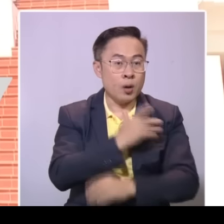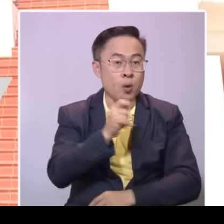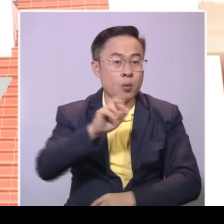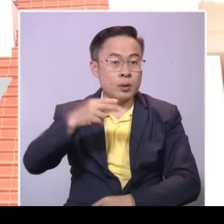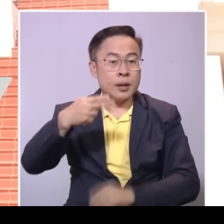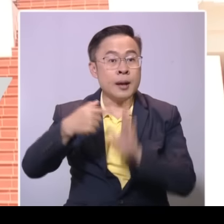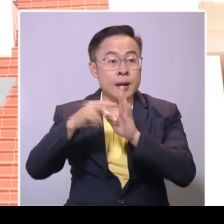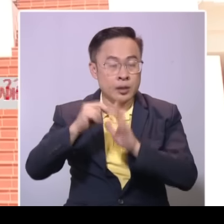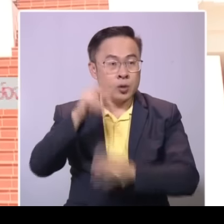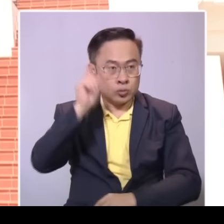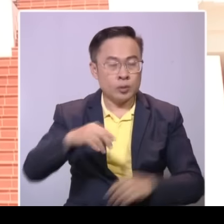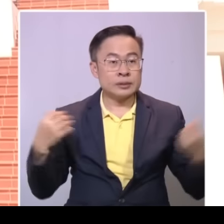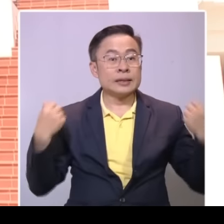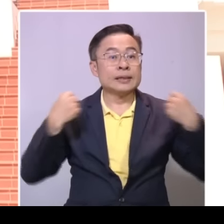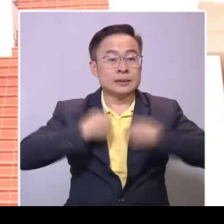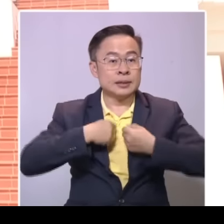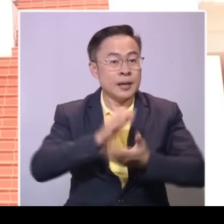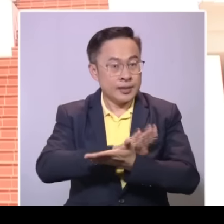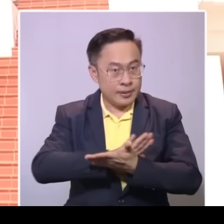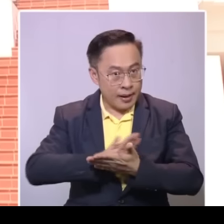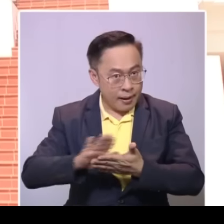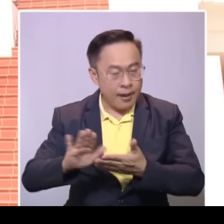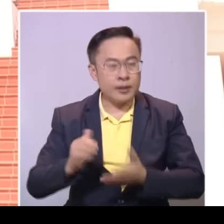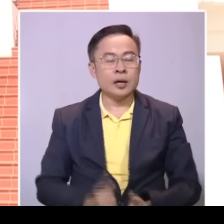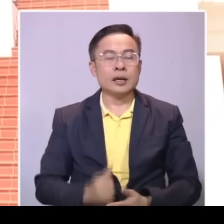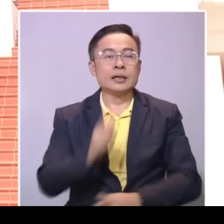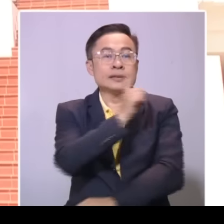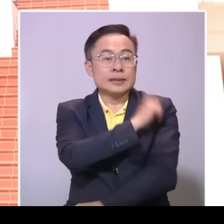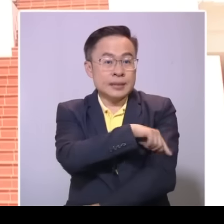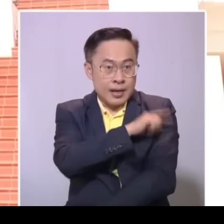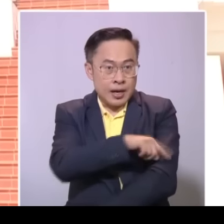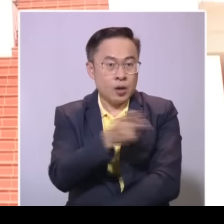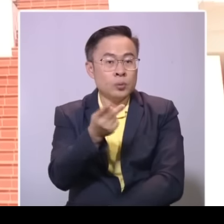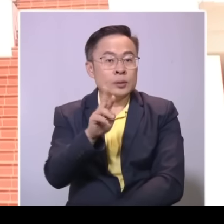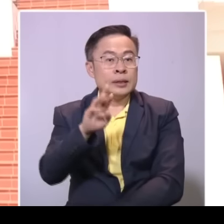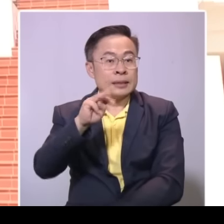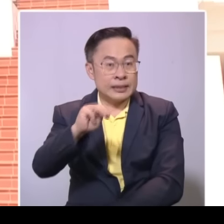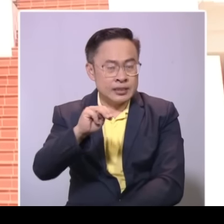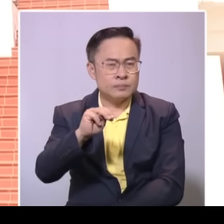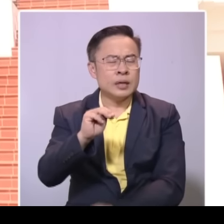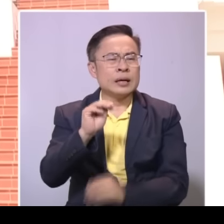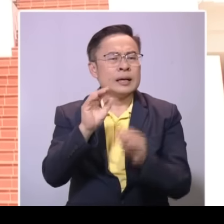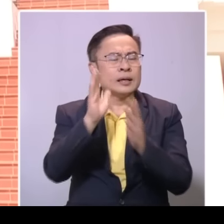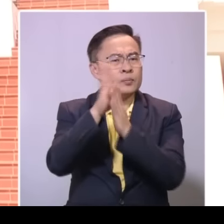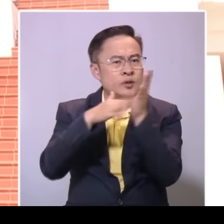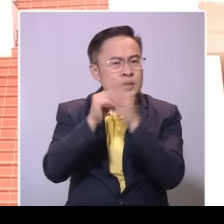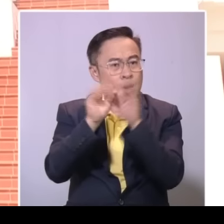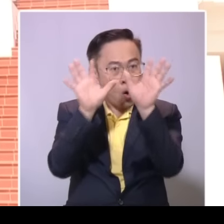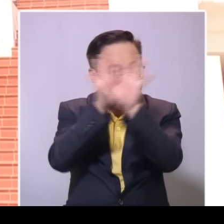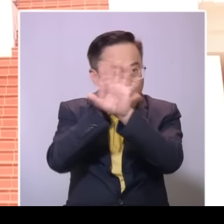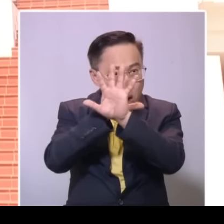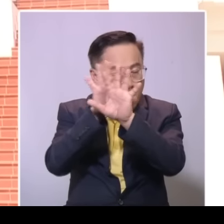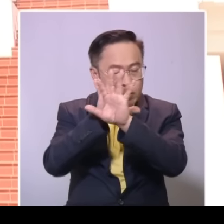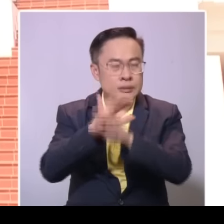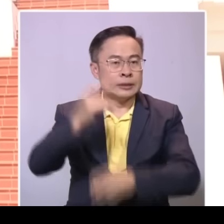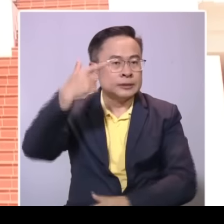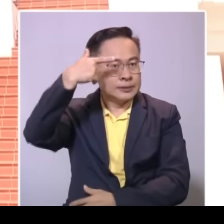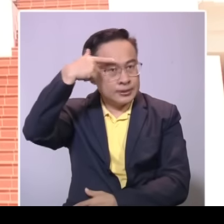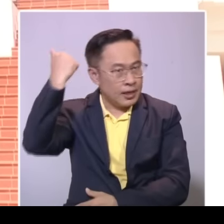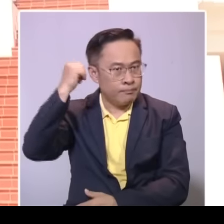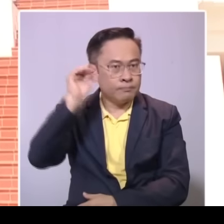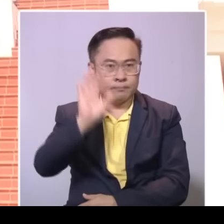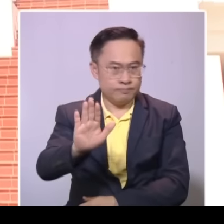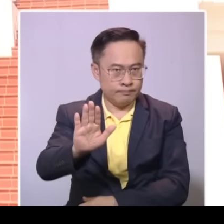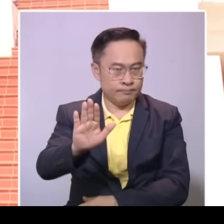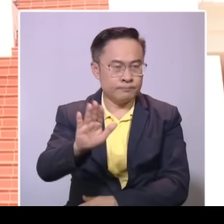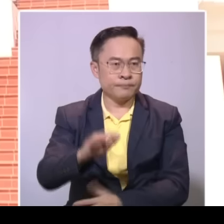ร่วมมือนะคะให้แต่งกายสุภาพค่ะด้วยสีครีมสีขาวหรือว่าสีอ่อนนะคะให้งดเว้นสีดำค่ะนอกจาก